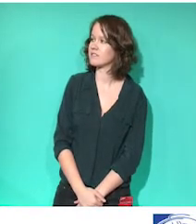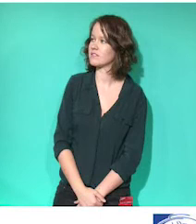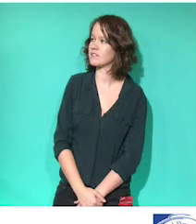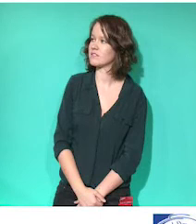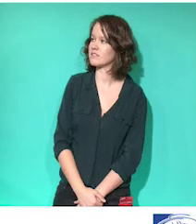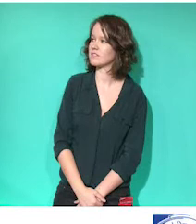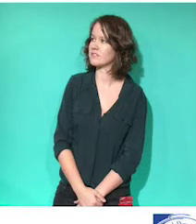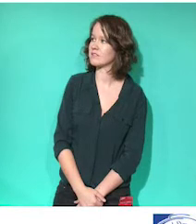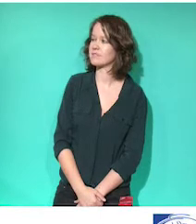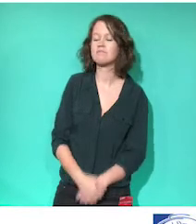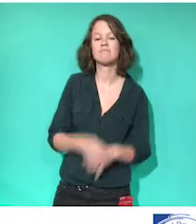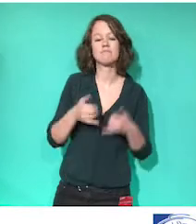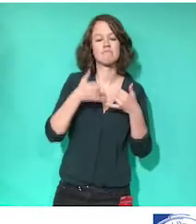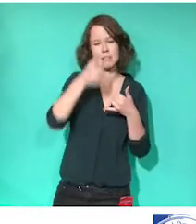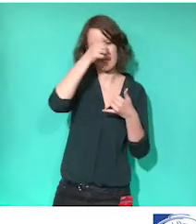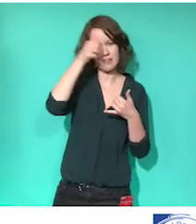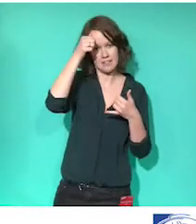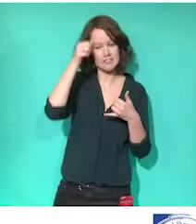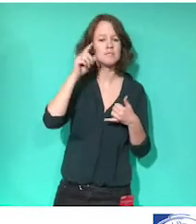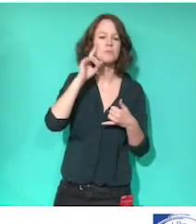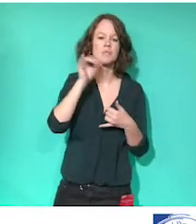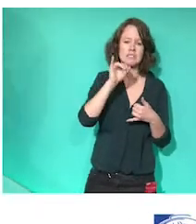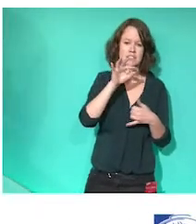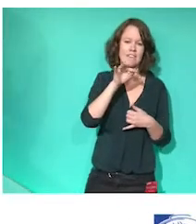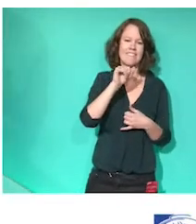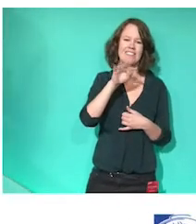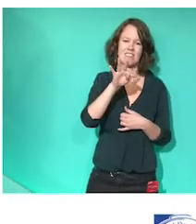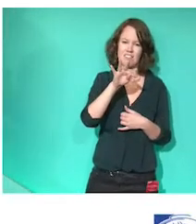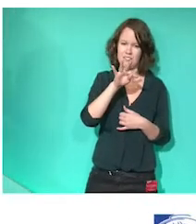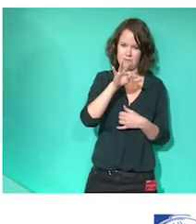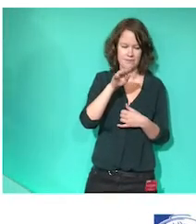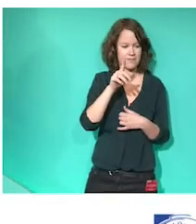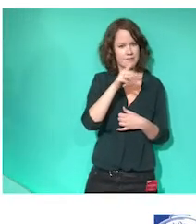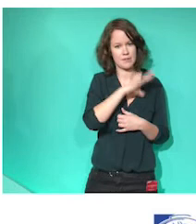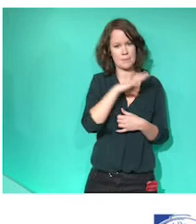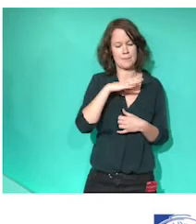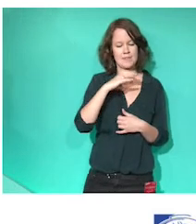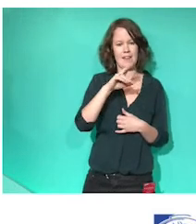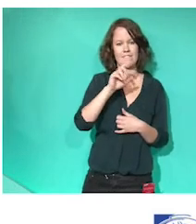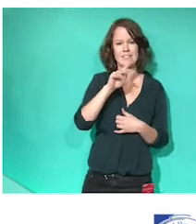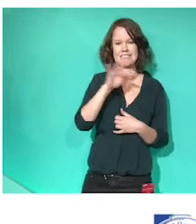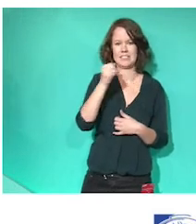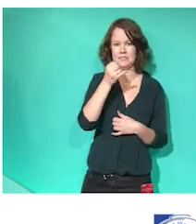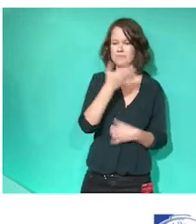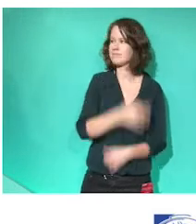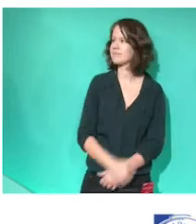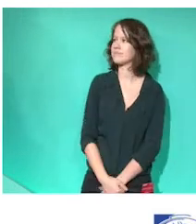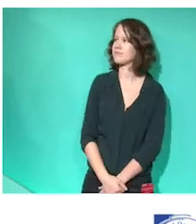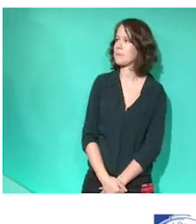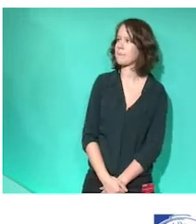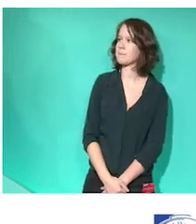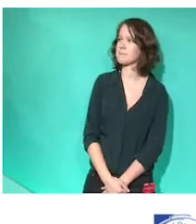Prix des marraines et parrains pour Sexisme en rafale du FIT Une femme, un toit à Marie Servetti. Voilà, Marie, merci.